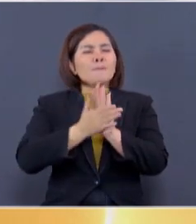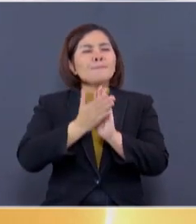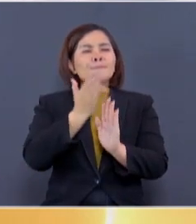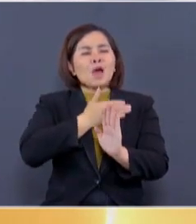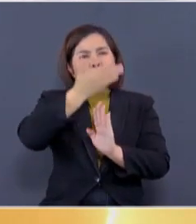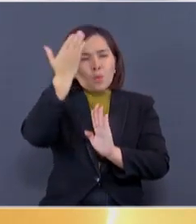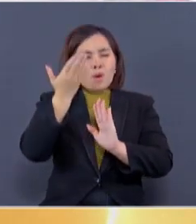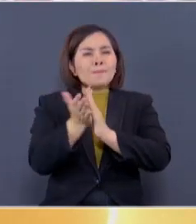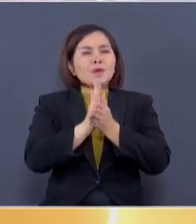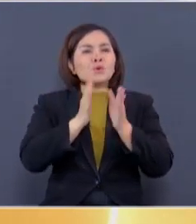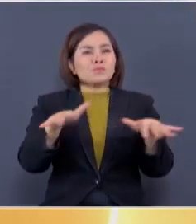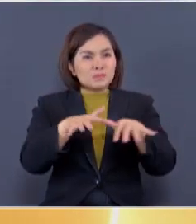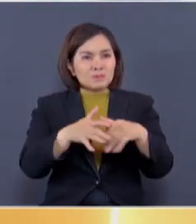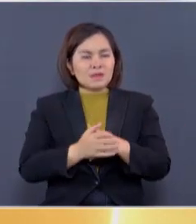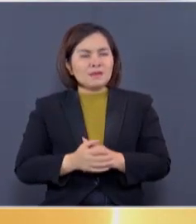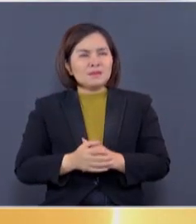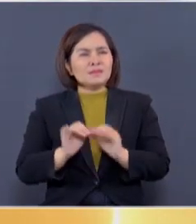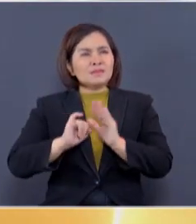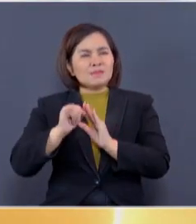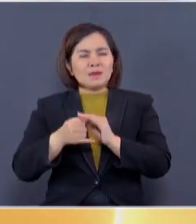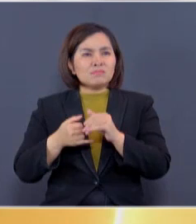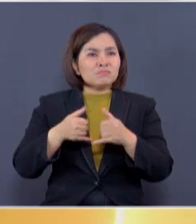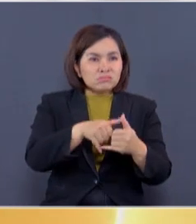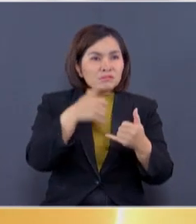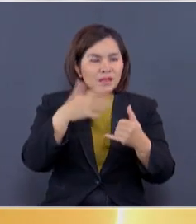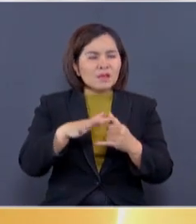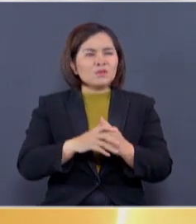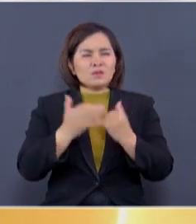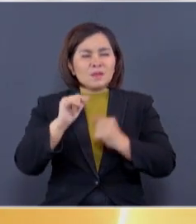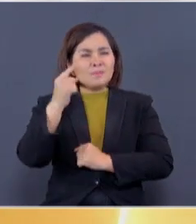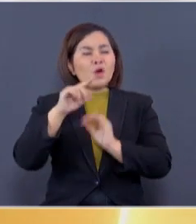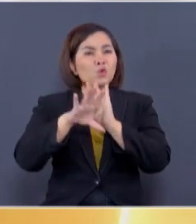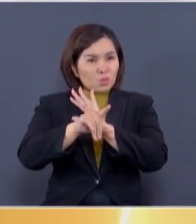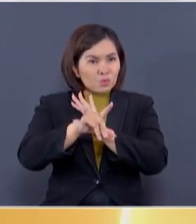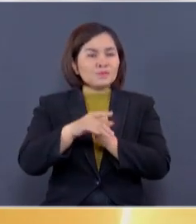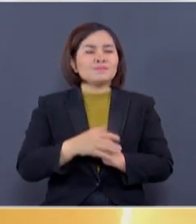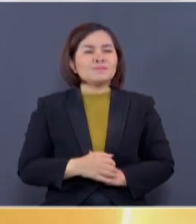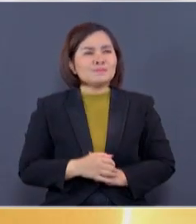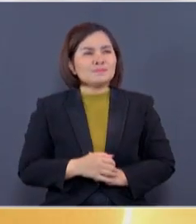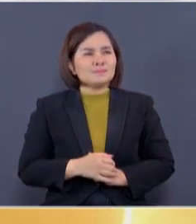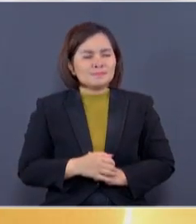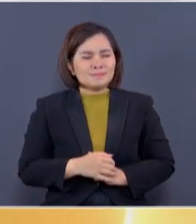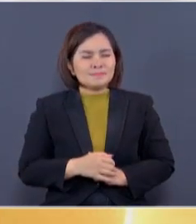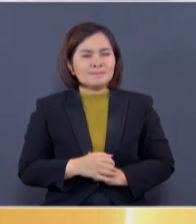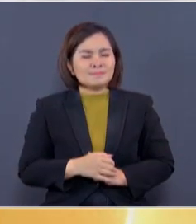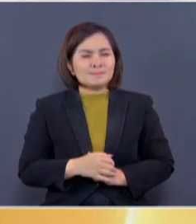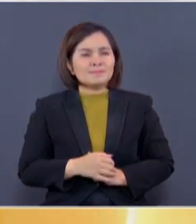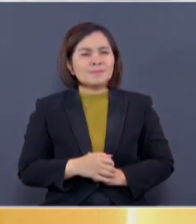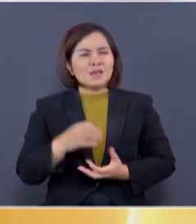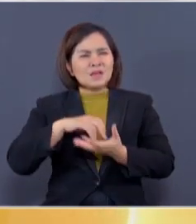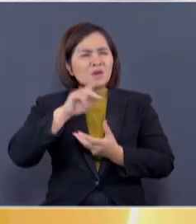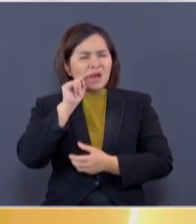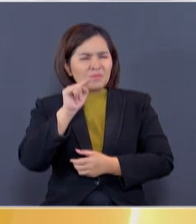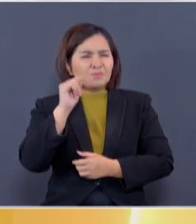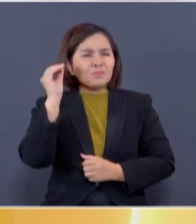อนนั้นเนี่ยคนที่เขา โดนทำร้ายร่างกาย โดนทำร้ายร่างกายนี่จากเชียงใหม่ชลบุรีแล้วเหรอคะตอนนี้ ขยับมาเรื่อยๆ ขยับมาเรื่อย